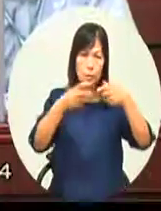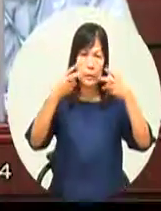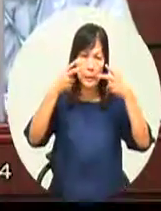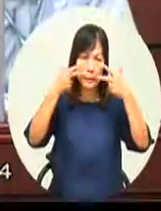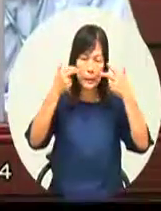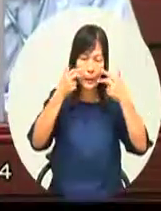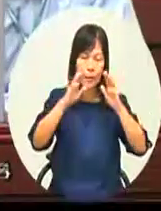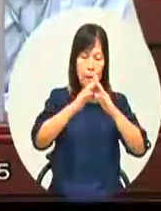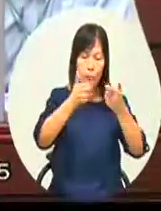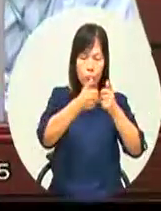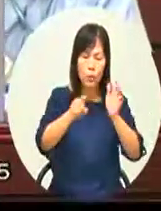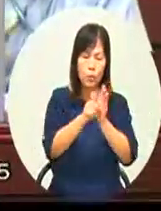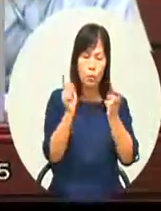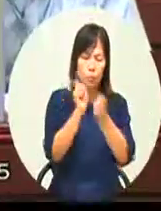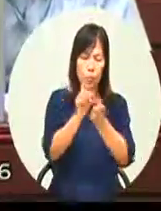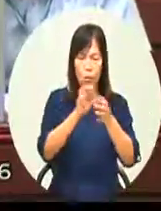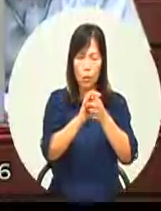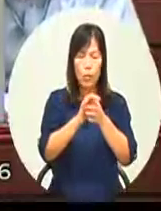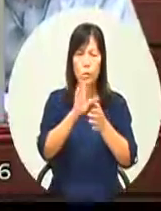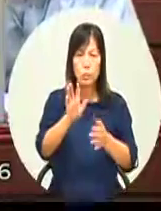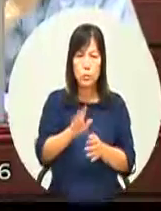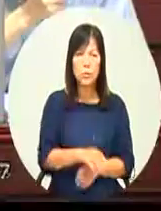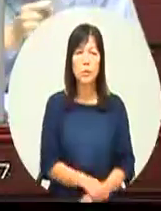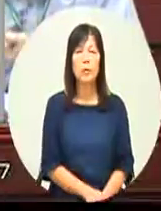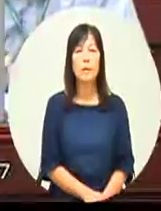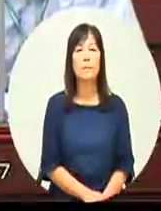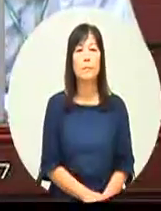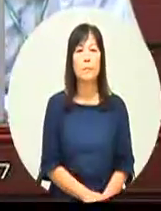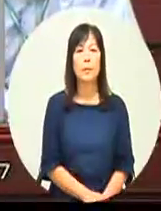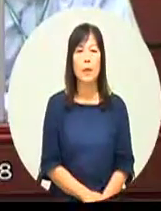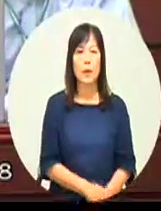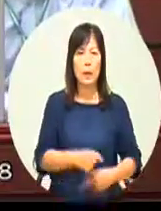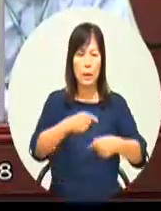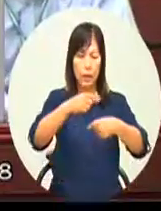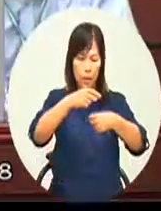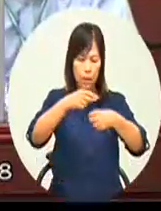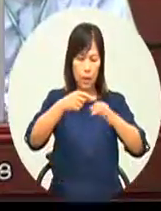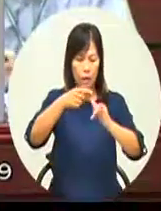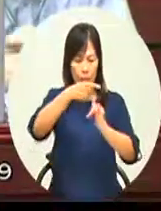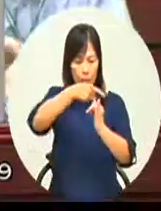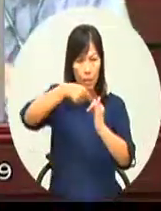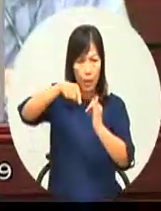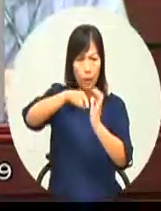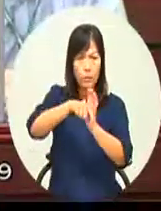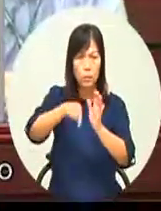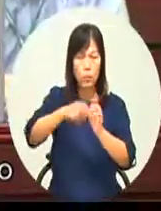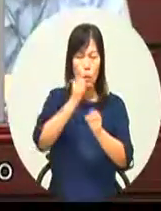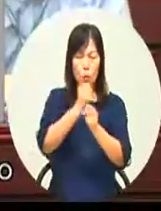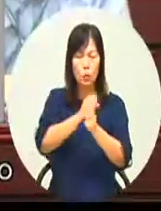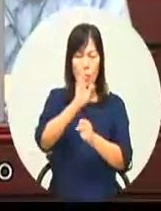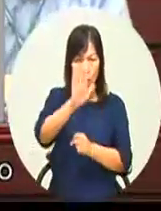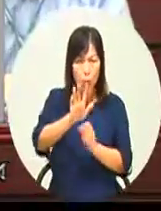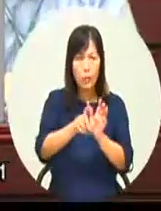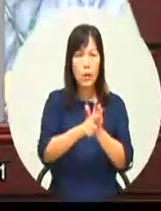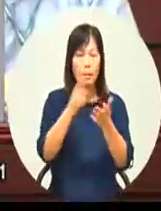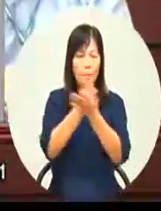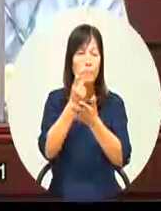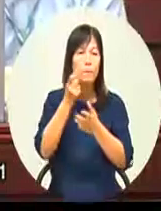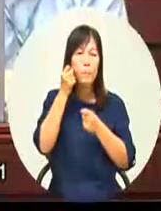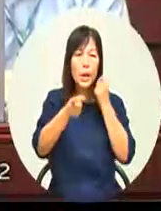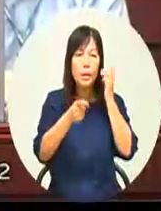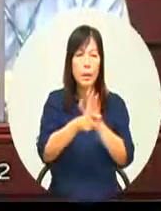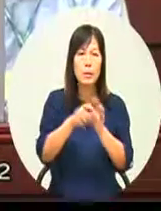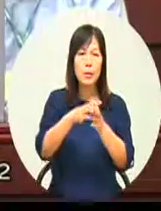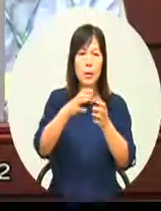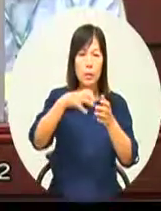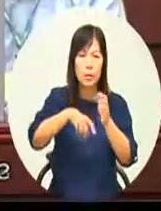南横长期的关心。那目前南横上面的一些工程还在进行当中了哈。我们每一个月在府